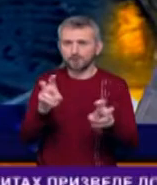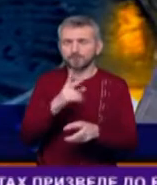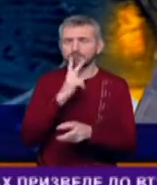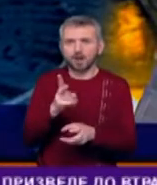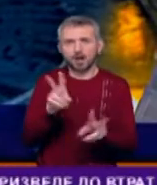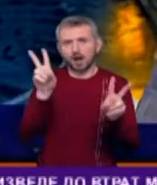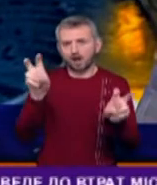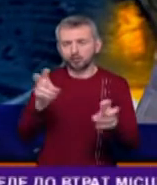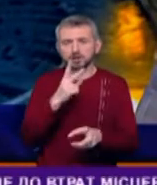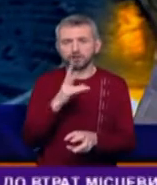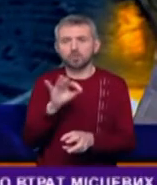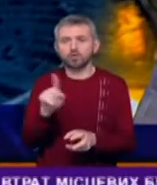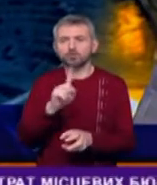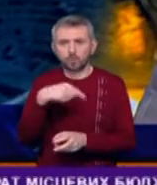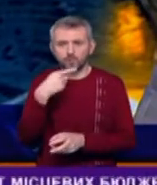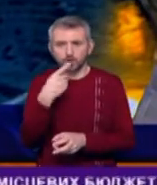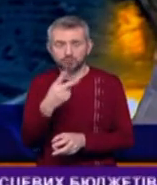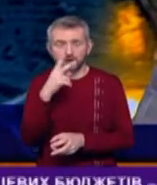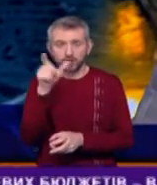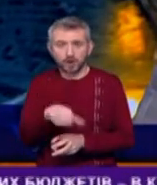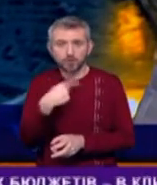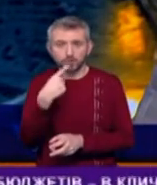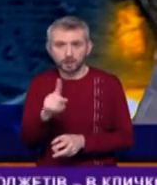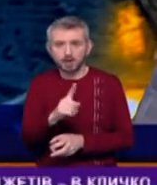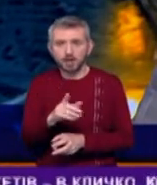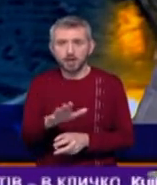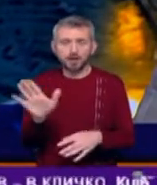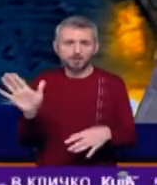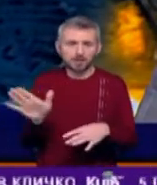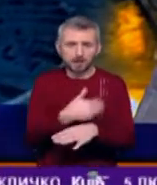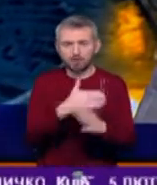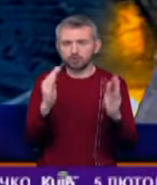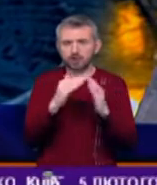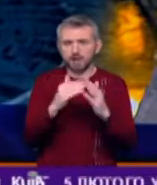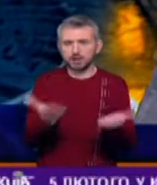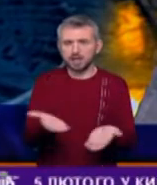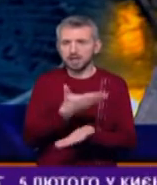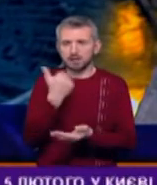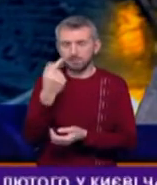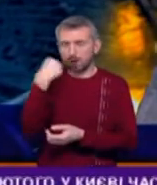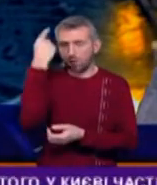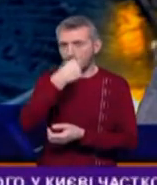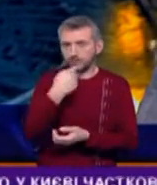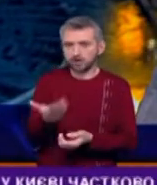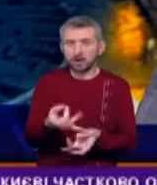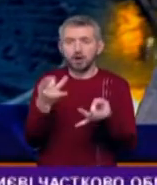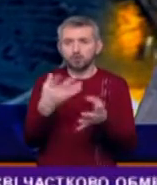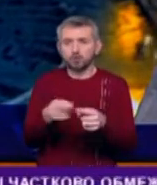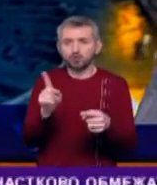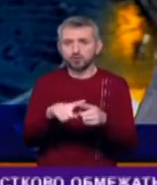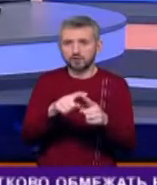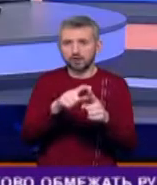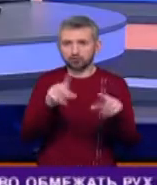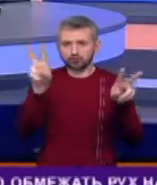Гасла. От про що ми говоримо, глядач нам говорив, що приберемо з хати. Немає обличчя, просто оцей слоган. Ні,